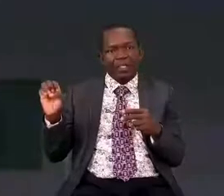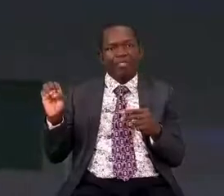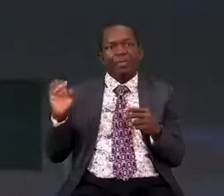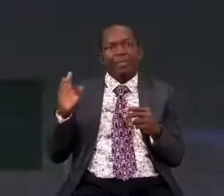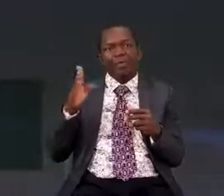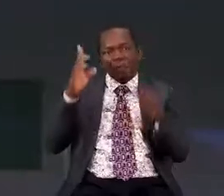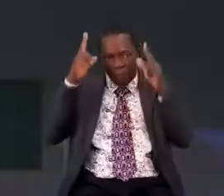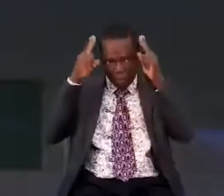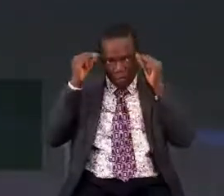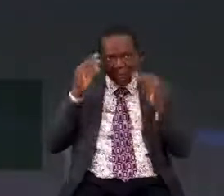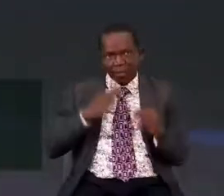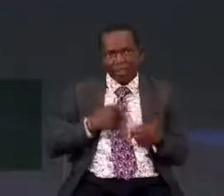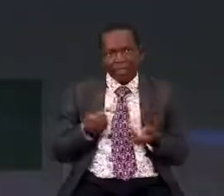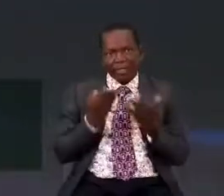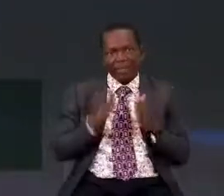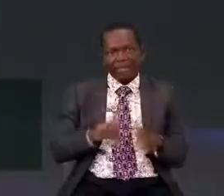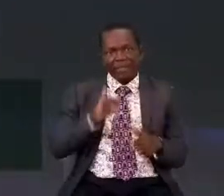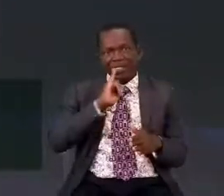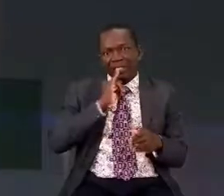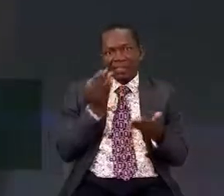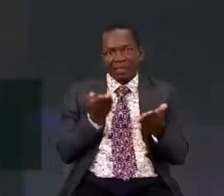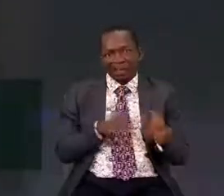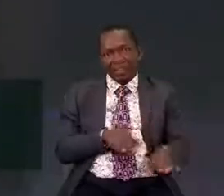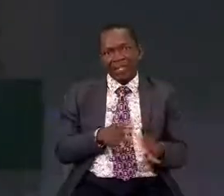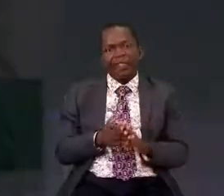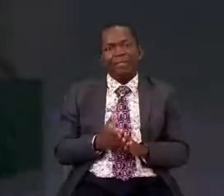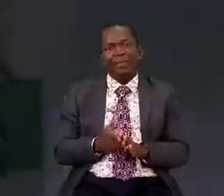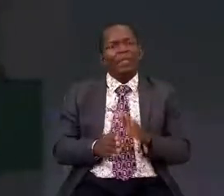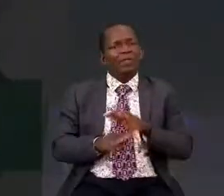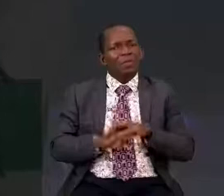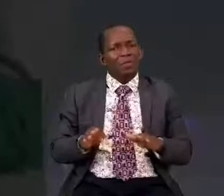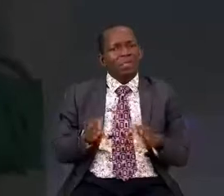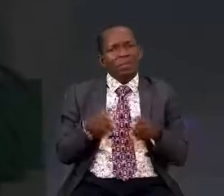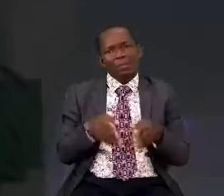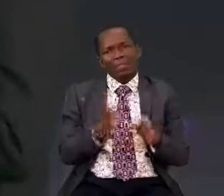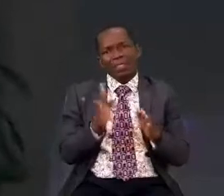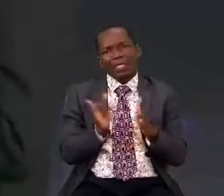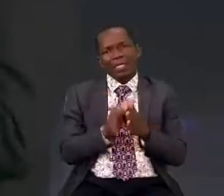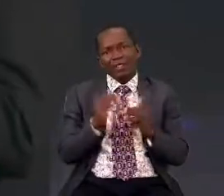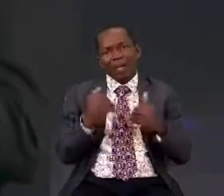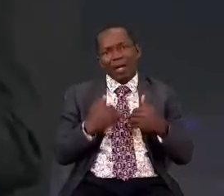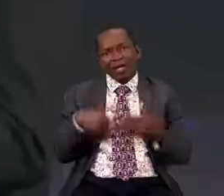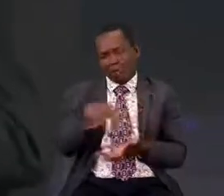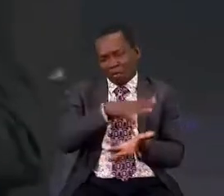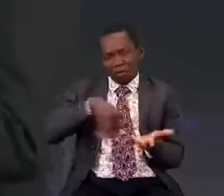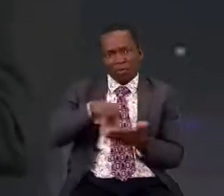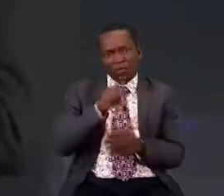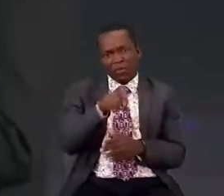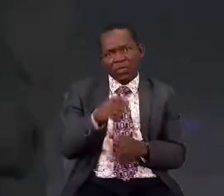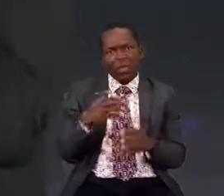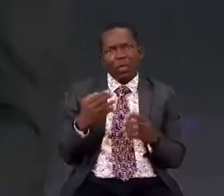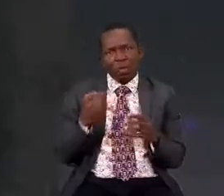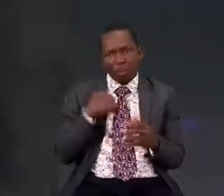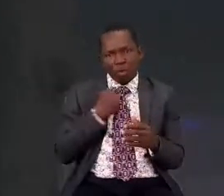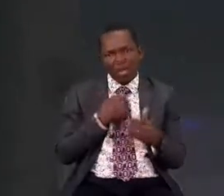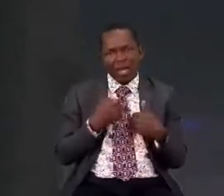temps limité et une période ici-bas sur terre. Et nous passons de l'autre